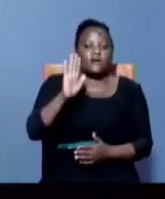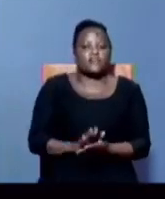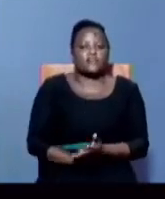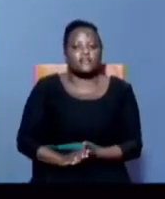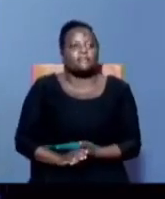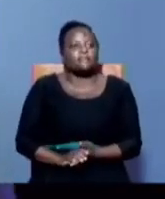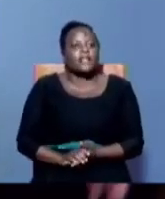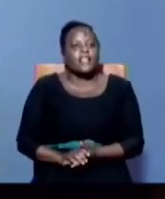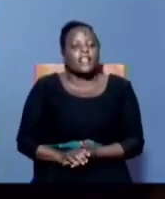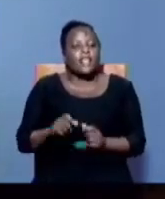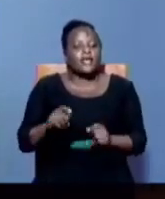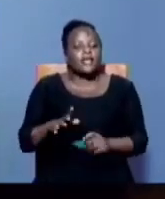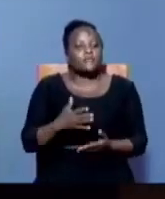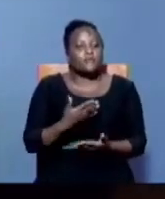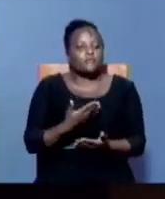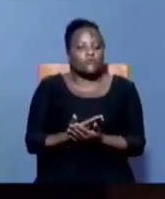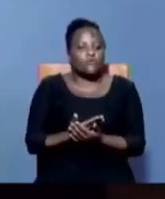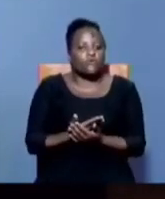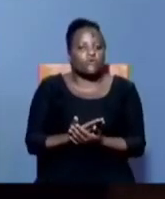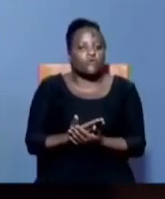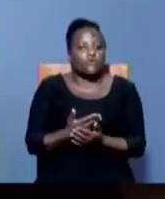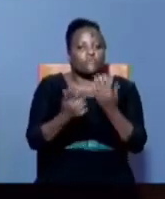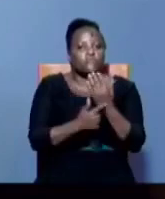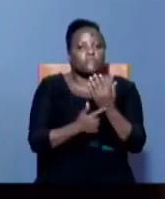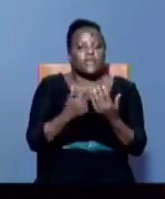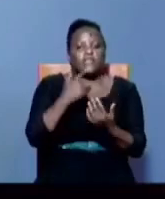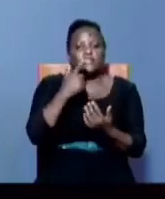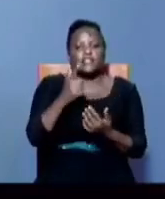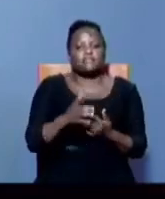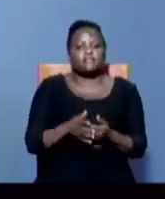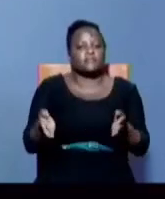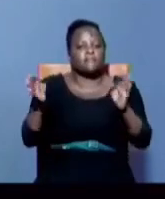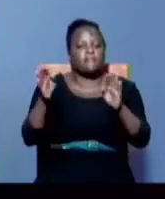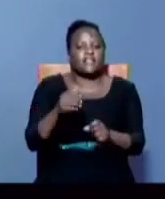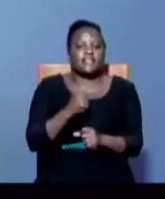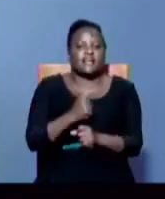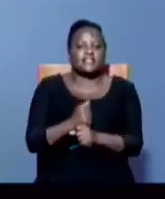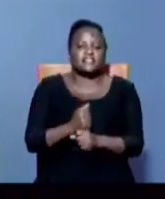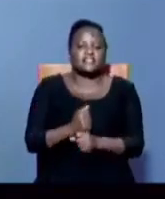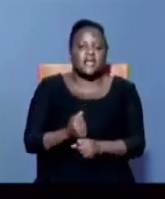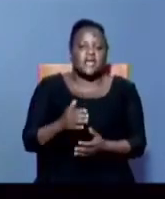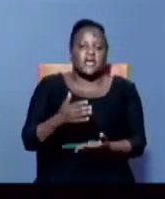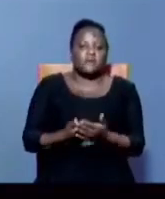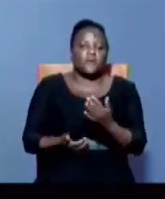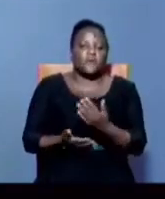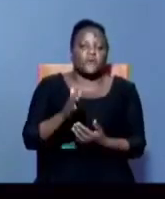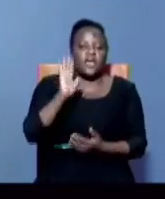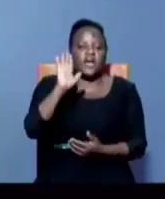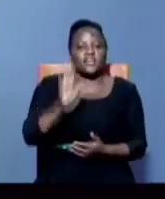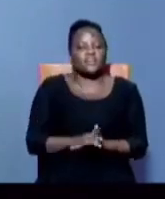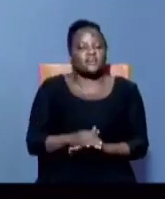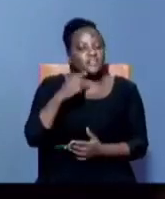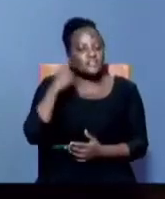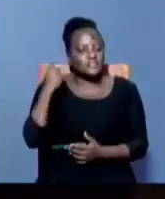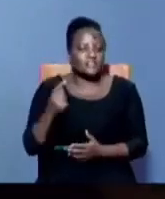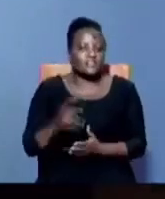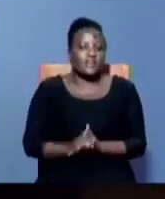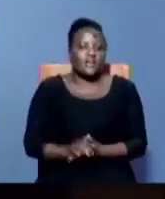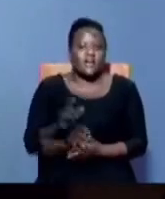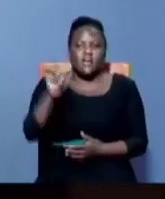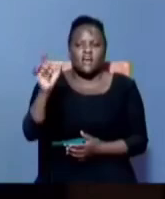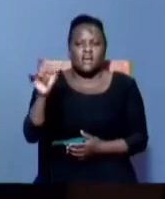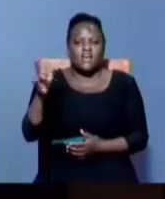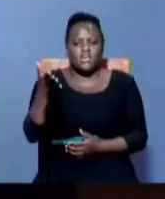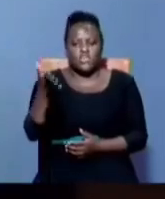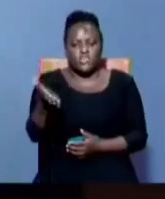sikio. Lakini kwenye mkono utasikia Biblia inasema, mkono nitabariki kazi ya mikono yako. Utasikia, angalia, haya yote yamefanywa